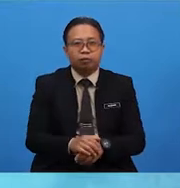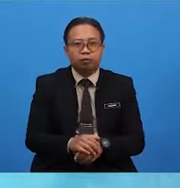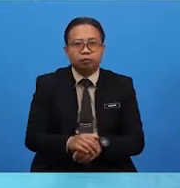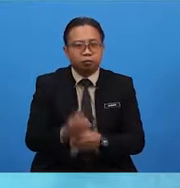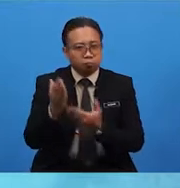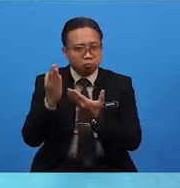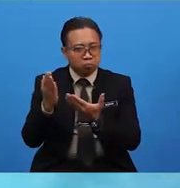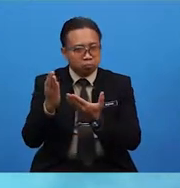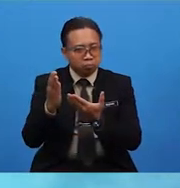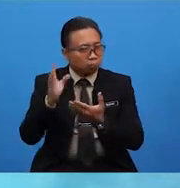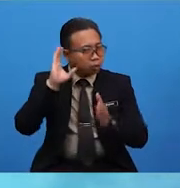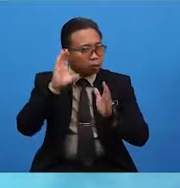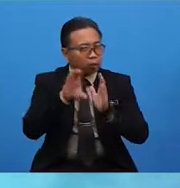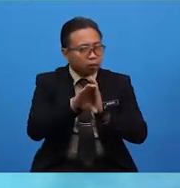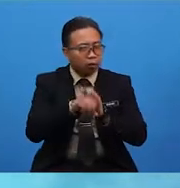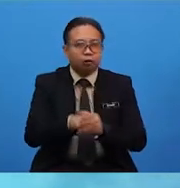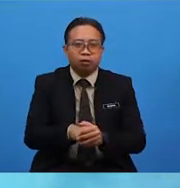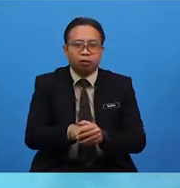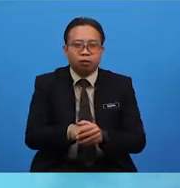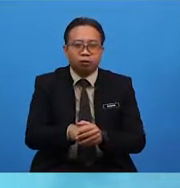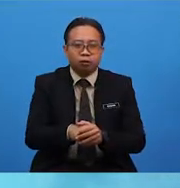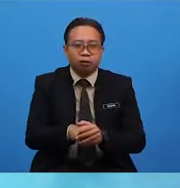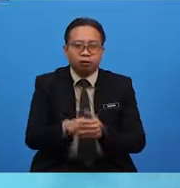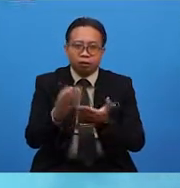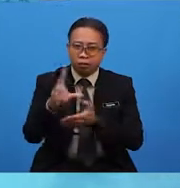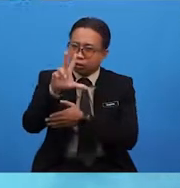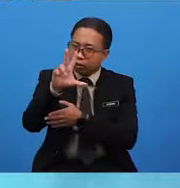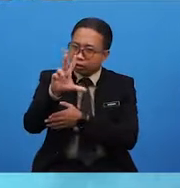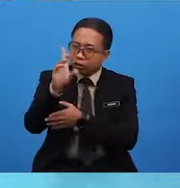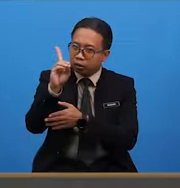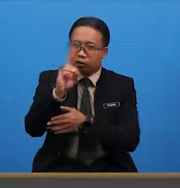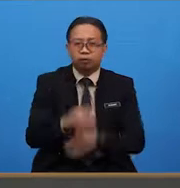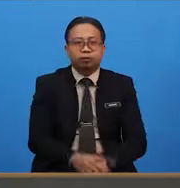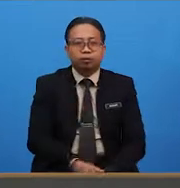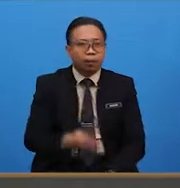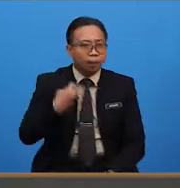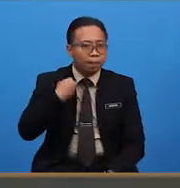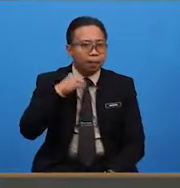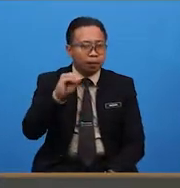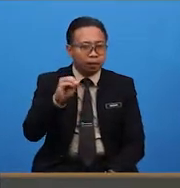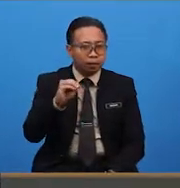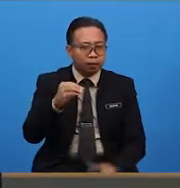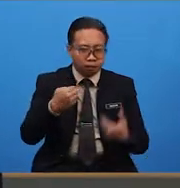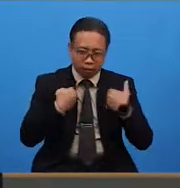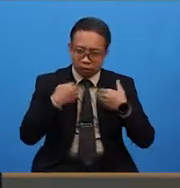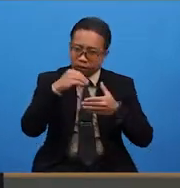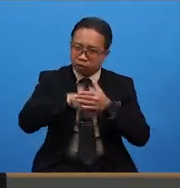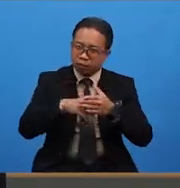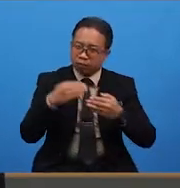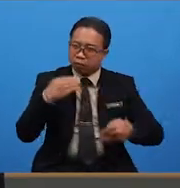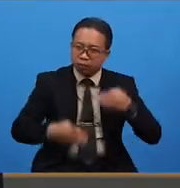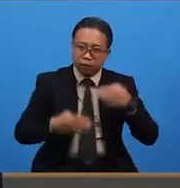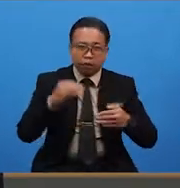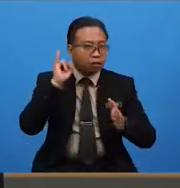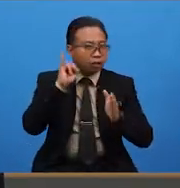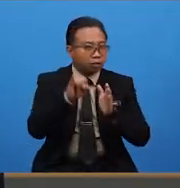digital foto montaj digital model 3D mereka terlibat secara langsung dalam